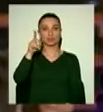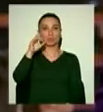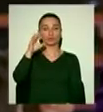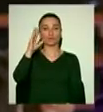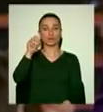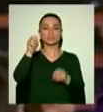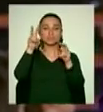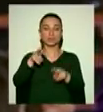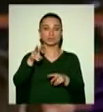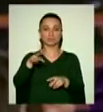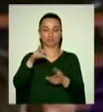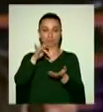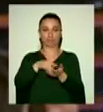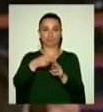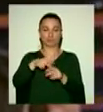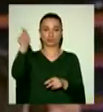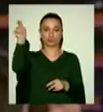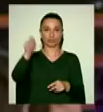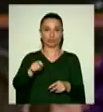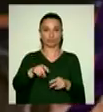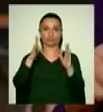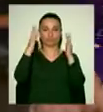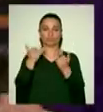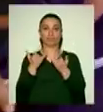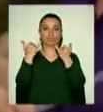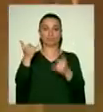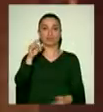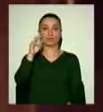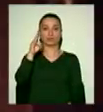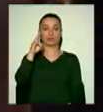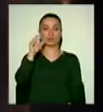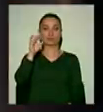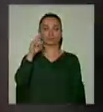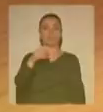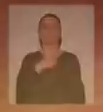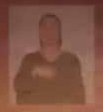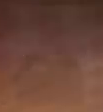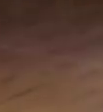მოლდოვიდან სპეციალურად ჩამოვიდა და ამიტომ განსაკუთრებული აპლოდისმენტები ლევან აბაშიძის თავარ სიყვარულს.